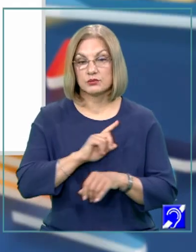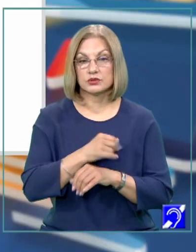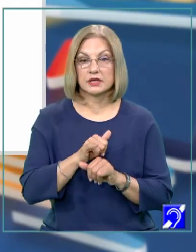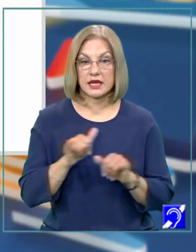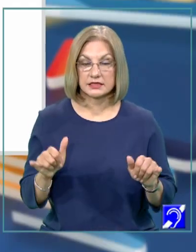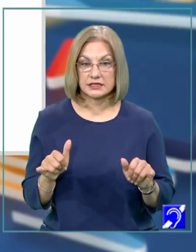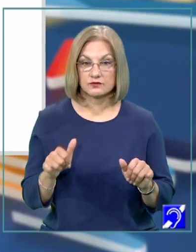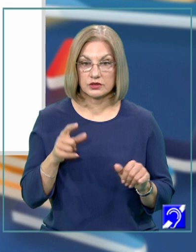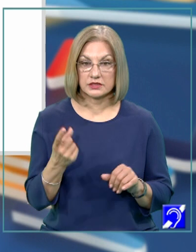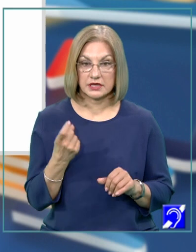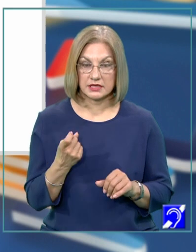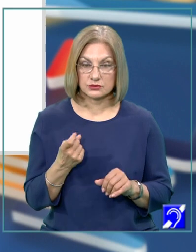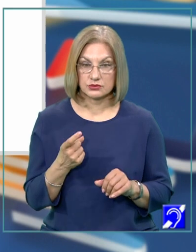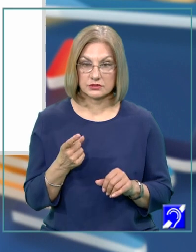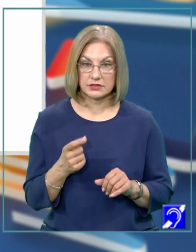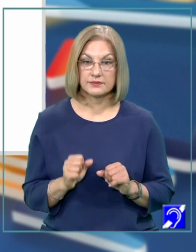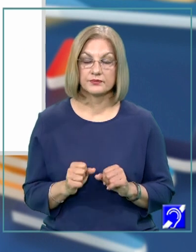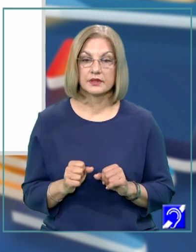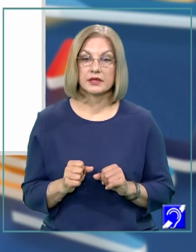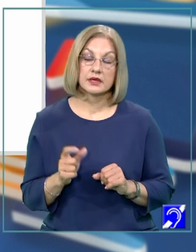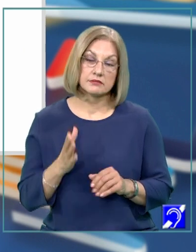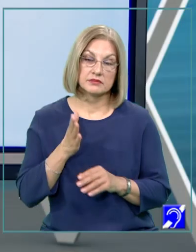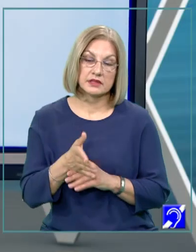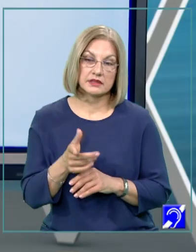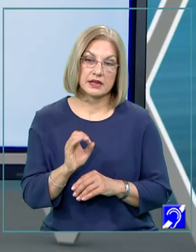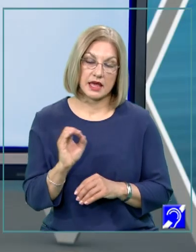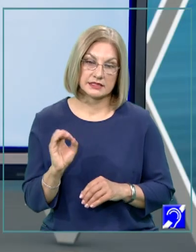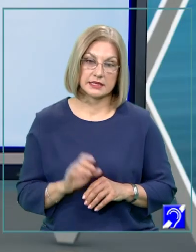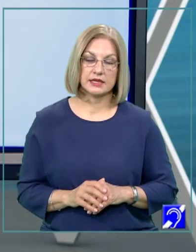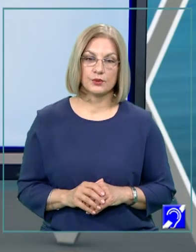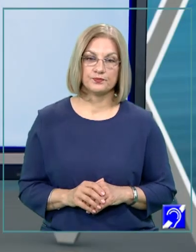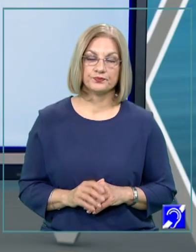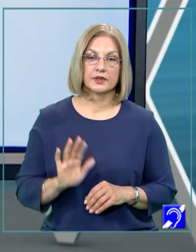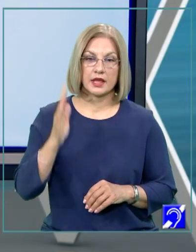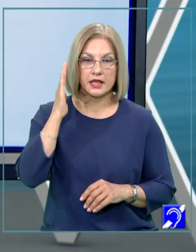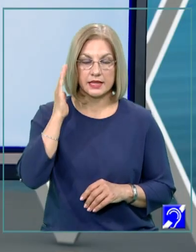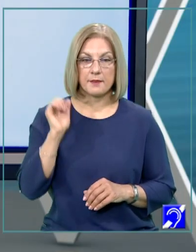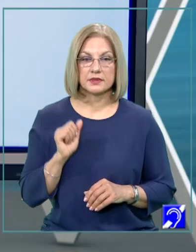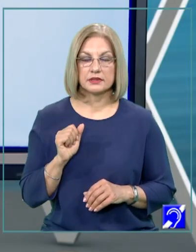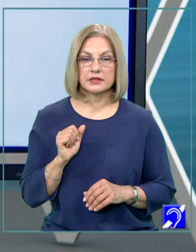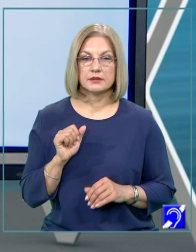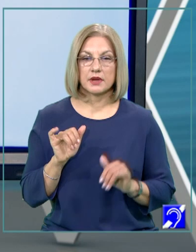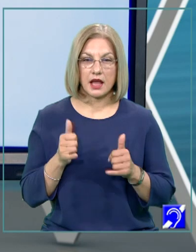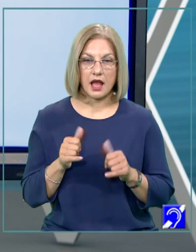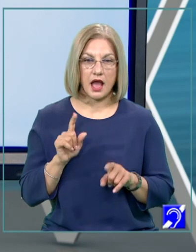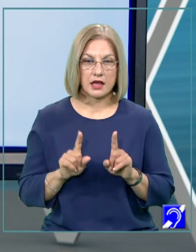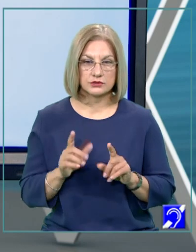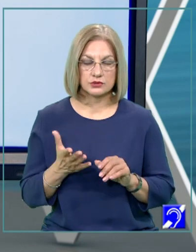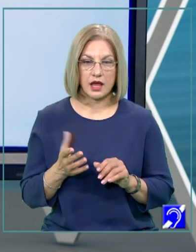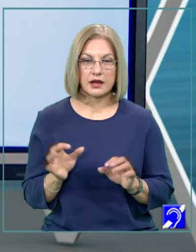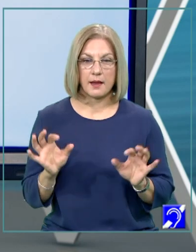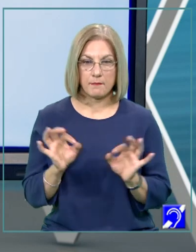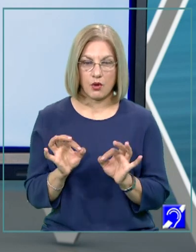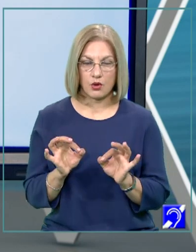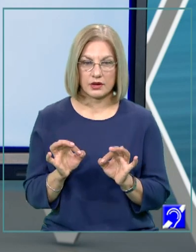sursă în circuitul exterior tinde la zero ne reamintim faptul că în cazul în care la bornele